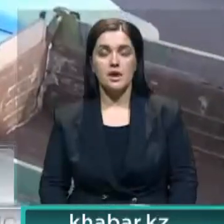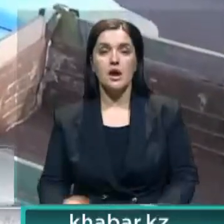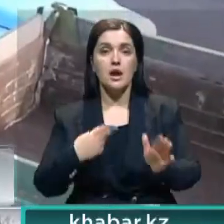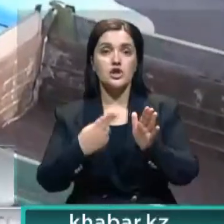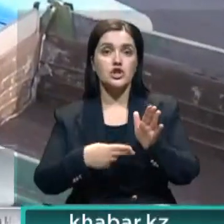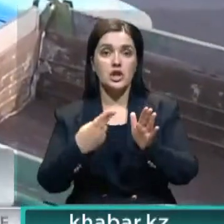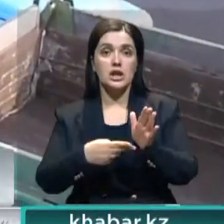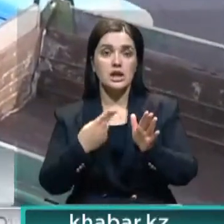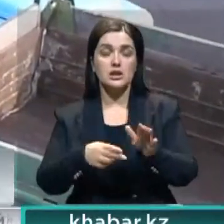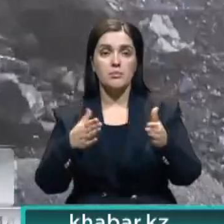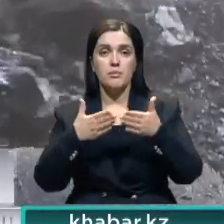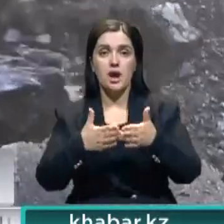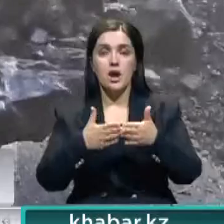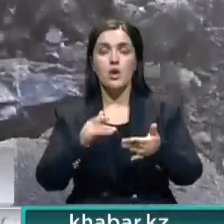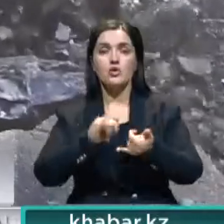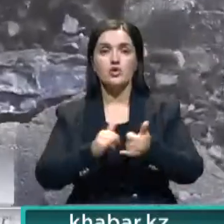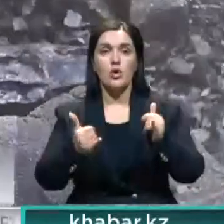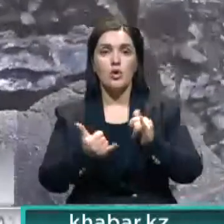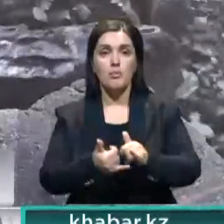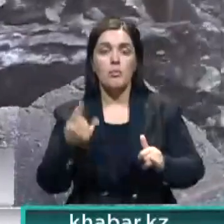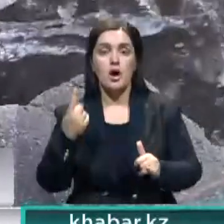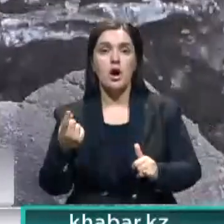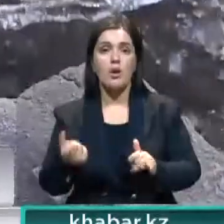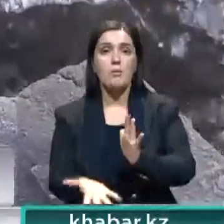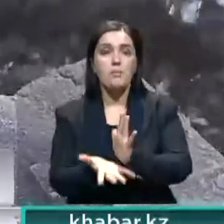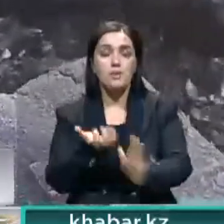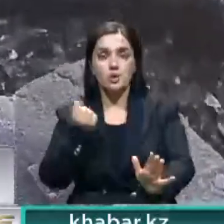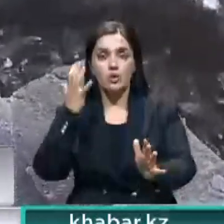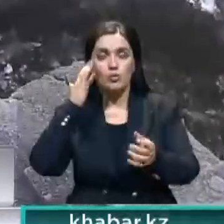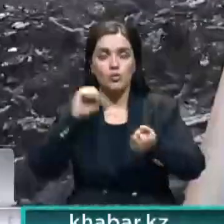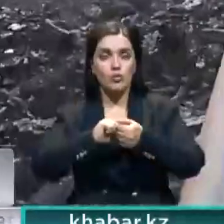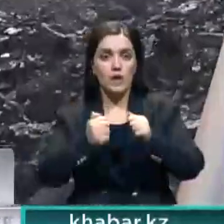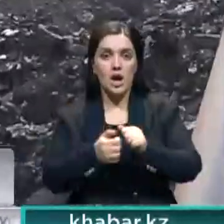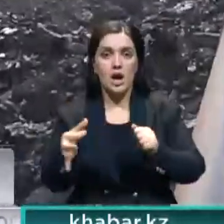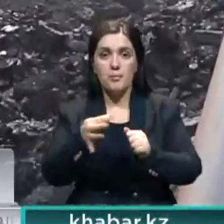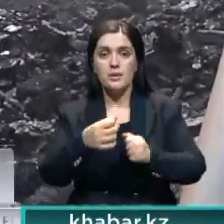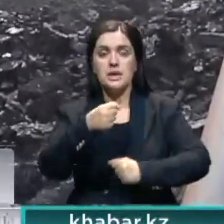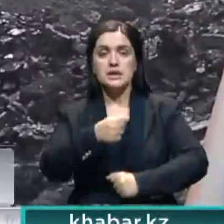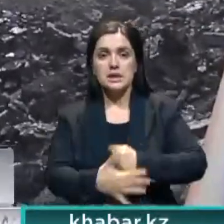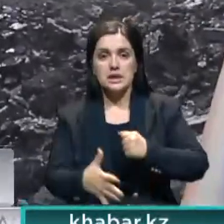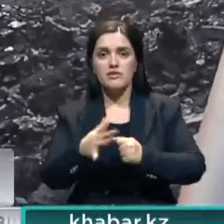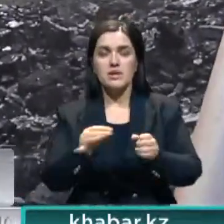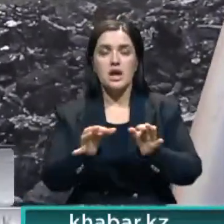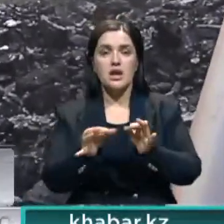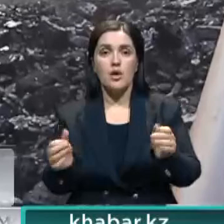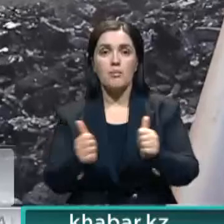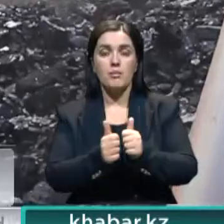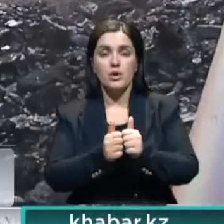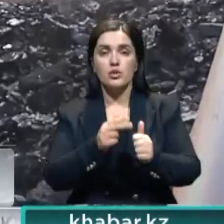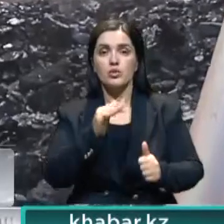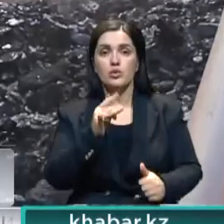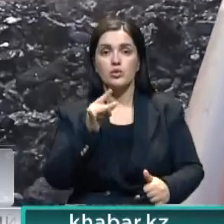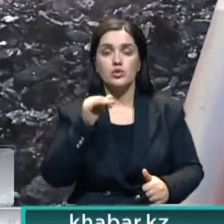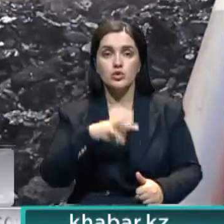Железнодорожный тупик на левом берегу в Усть-Каменогорске – единственный, откуда берут уголь жители не только областного центра, но и всех районов по соседству. Курчум, как